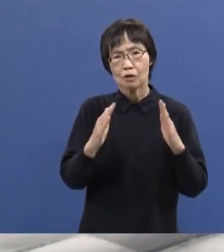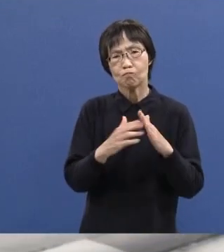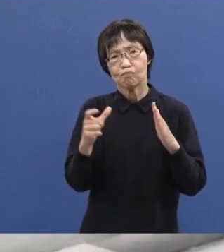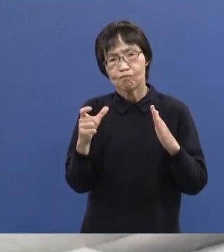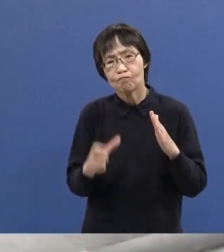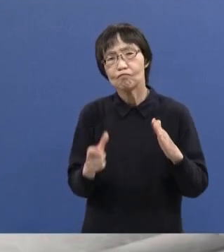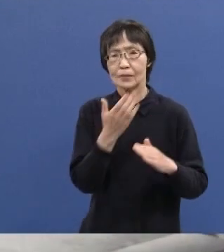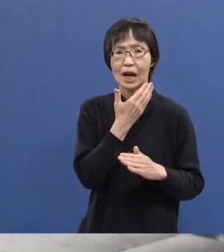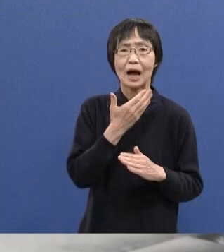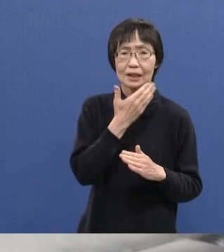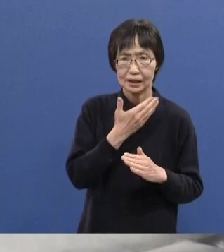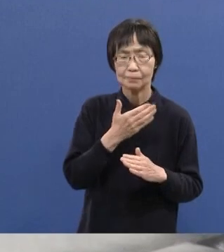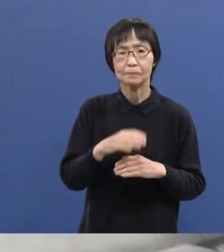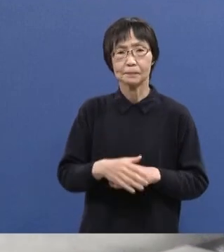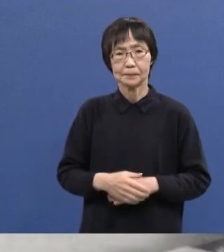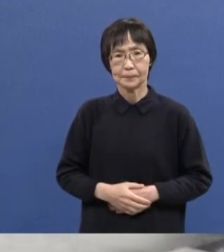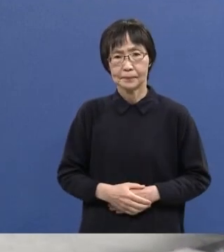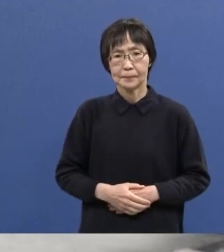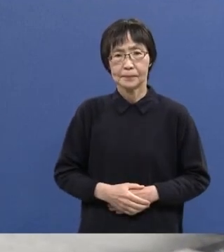が大切です。